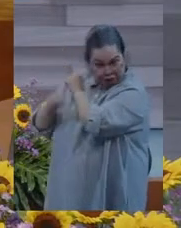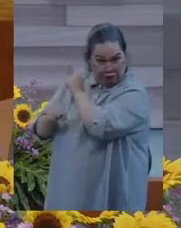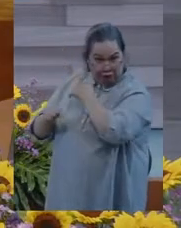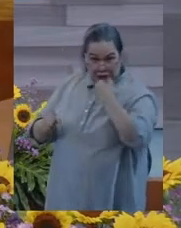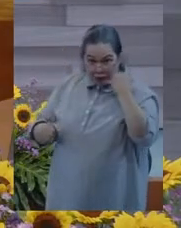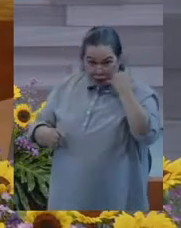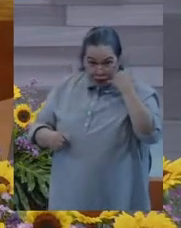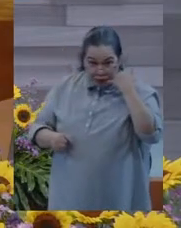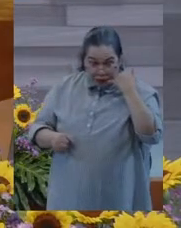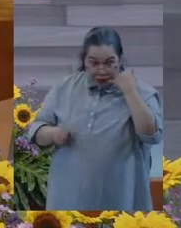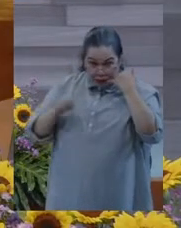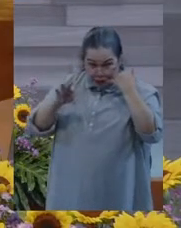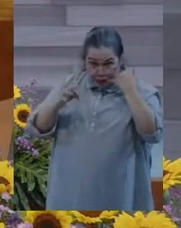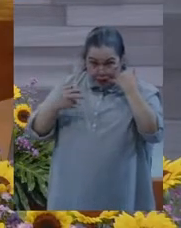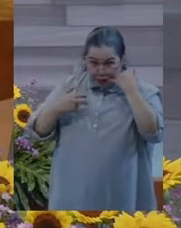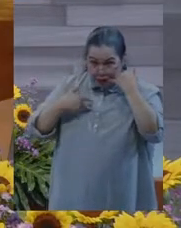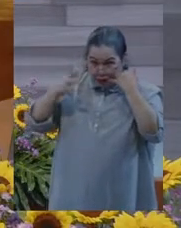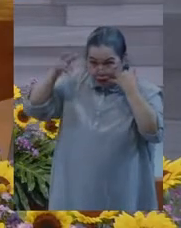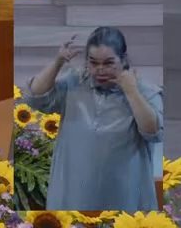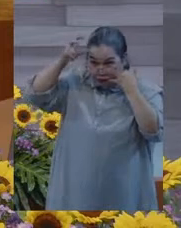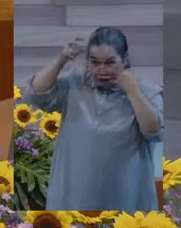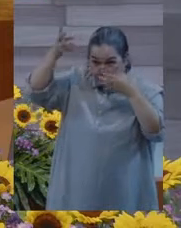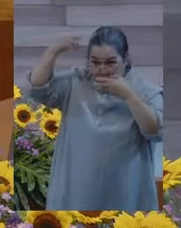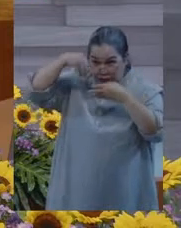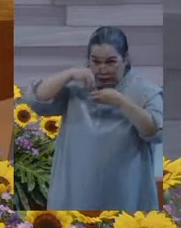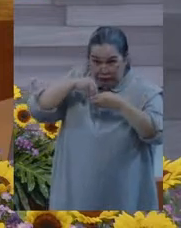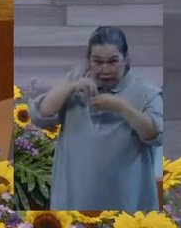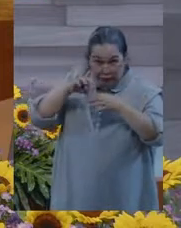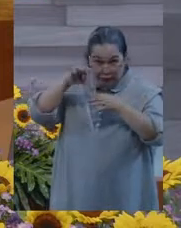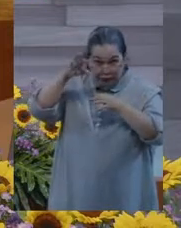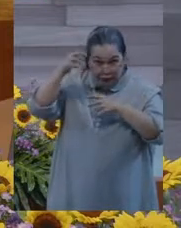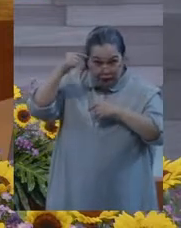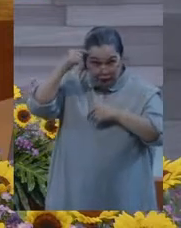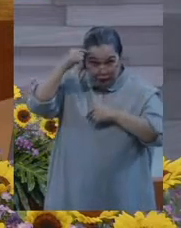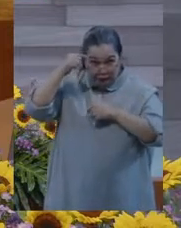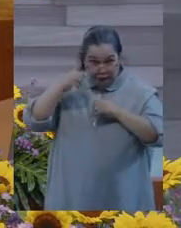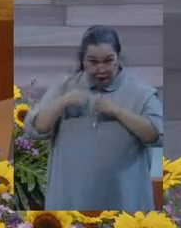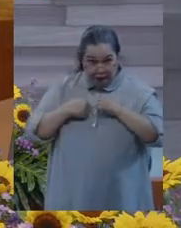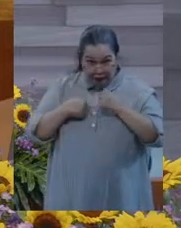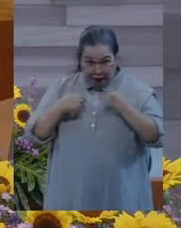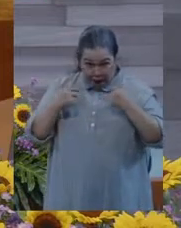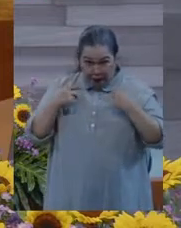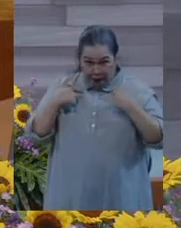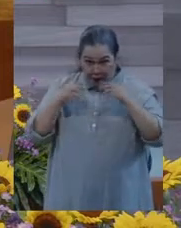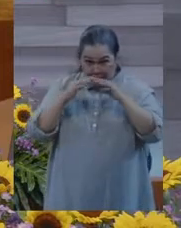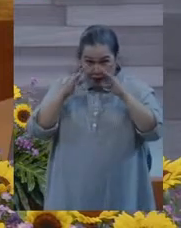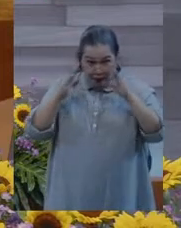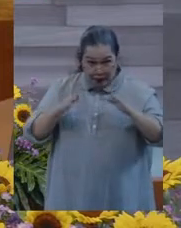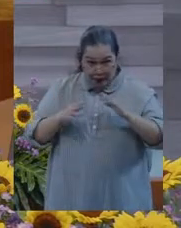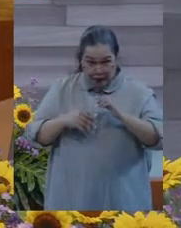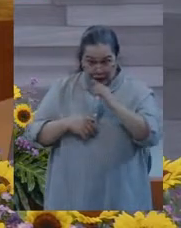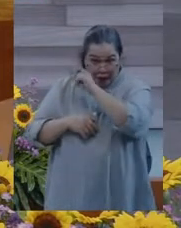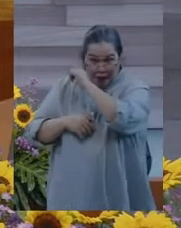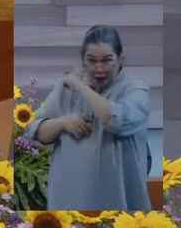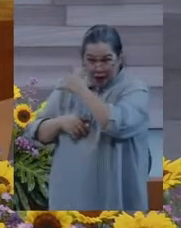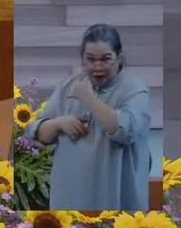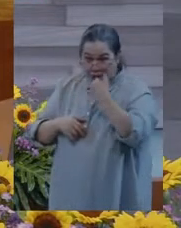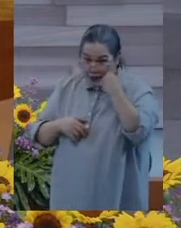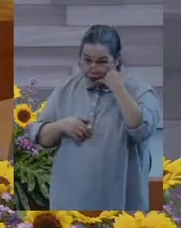kung merong nahalina ng masamang espiritu sa aming pamamahay? No?